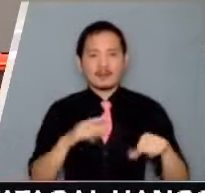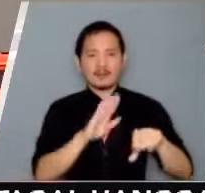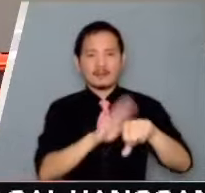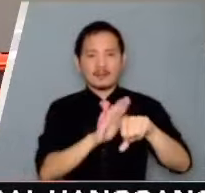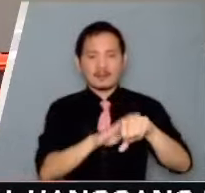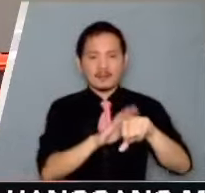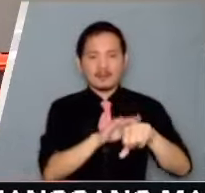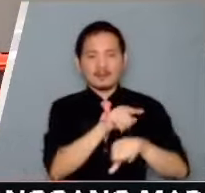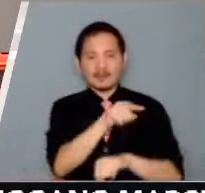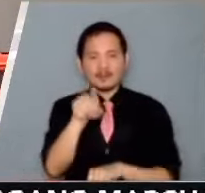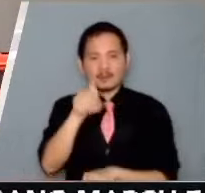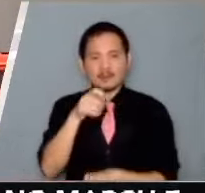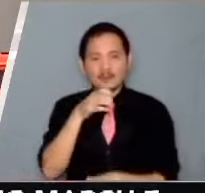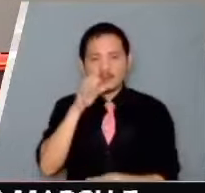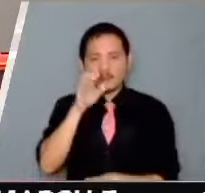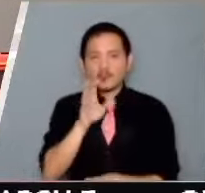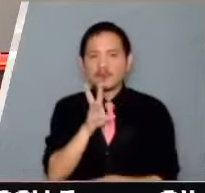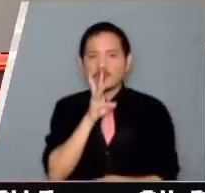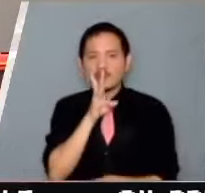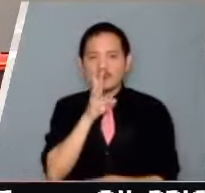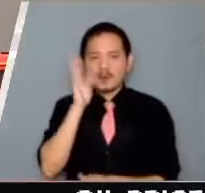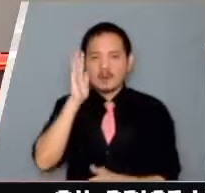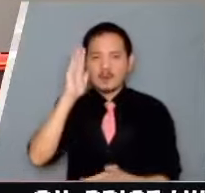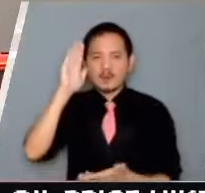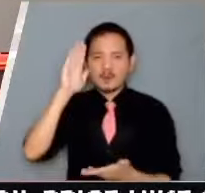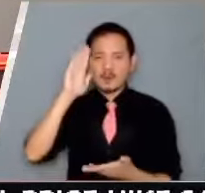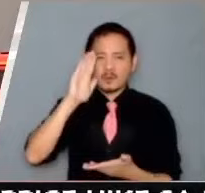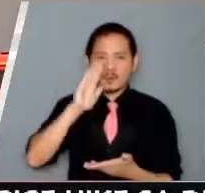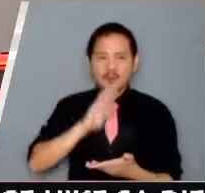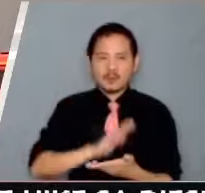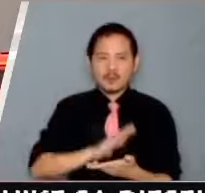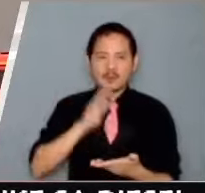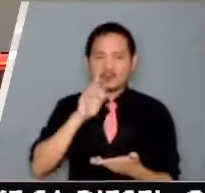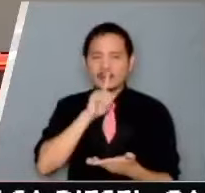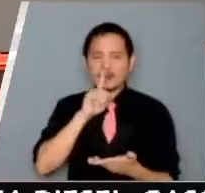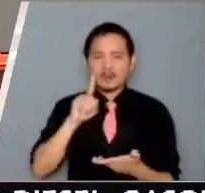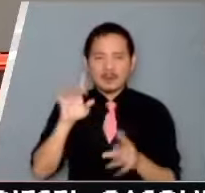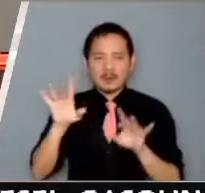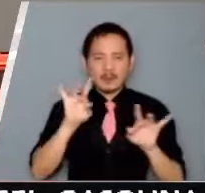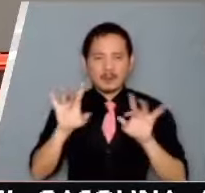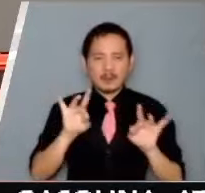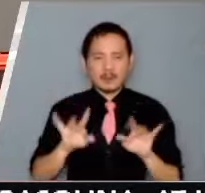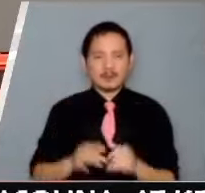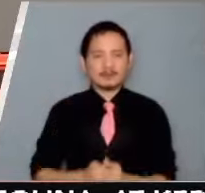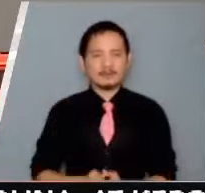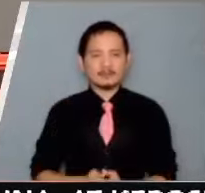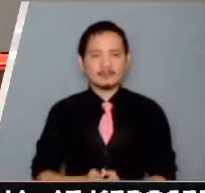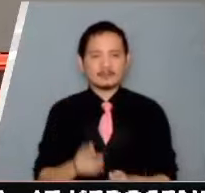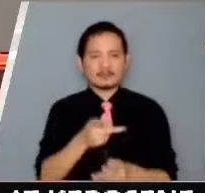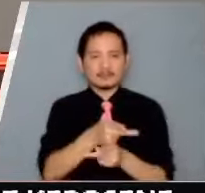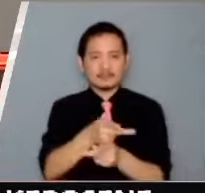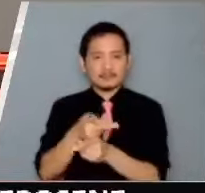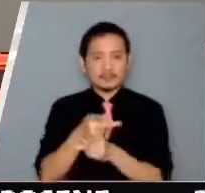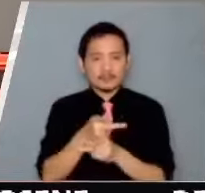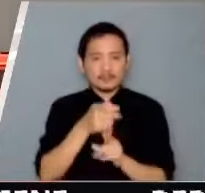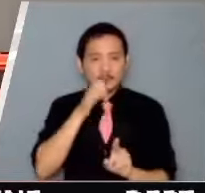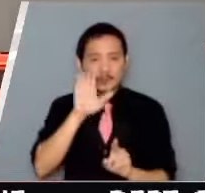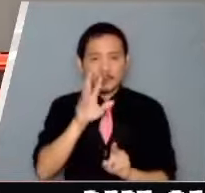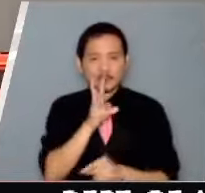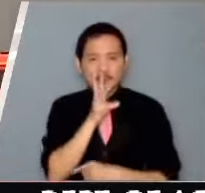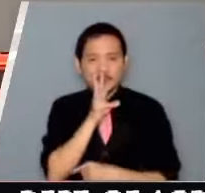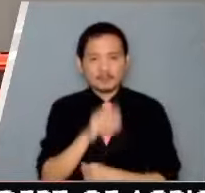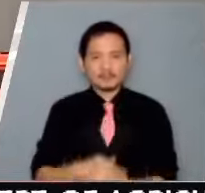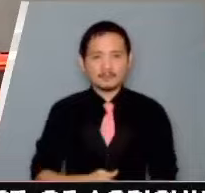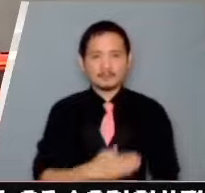para makabawas sa nararamdaman nating init o alinsangan. Mag-ingat po tayo, mga kapuso, and drink your water. Ako po si